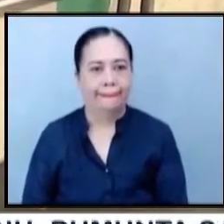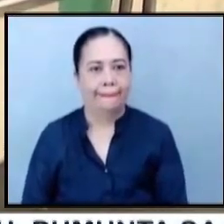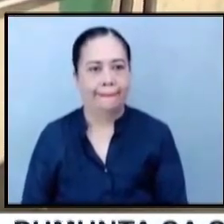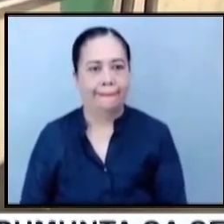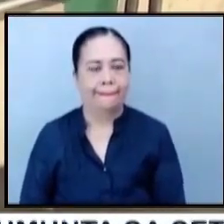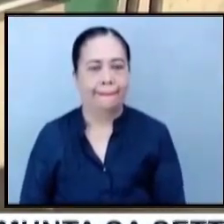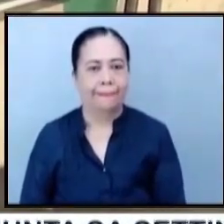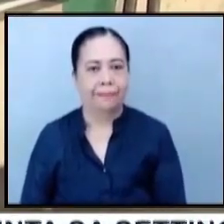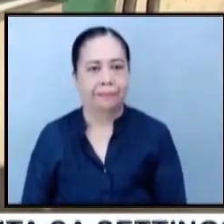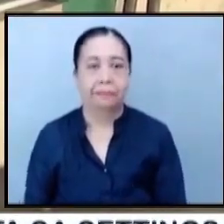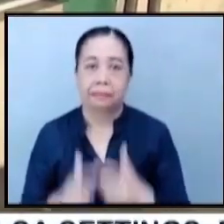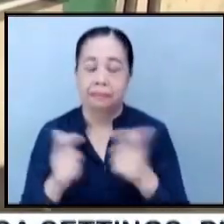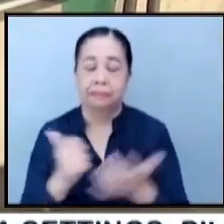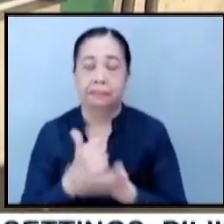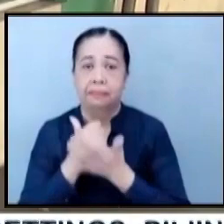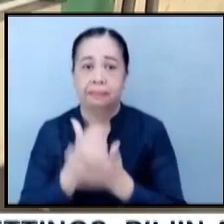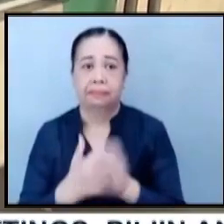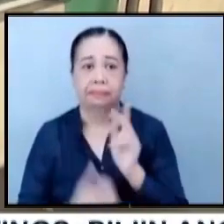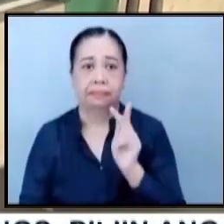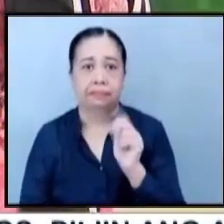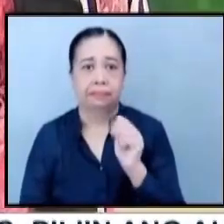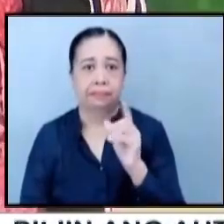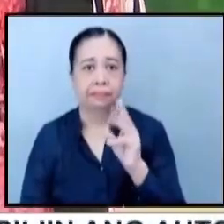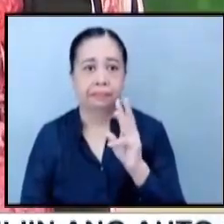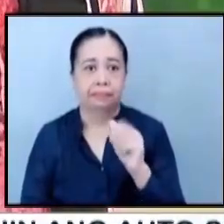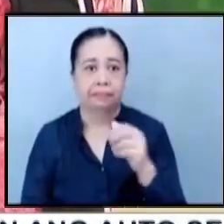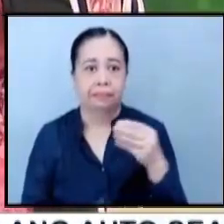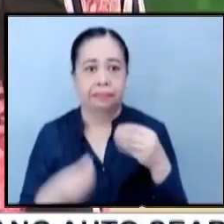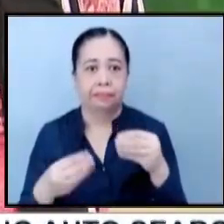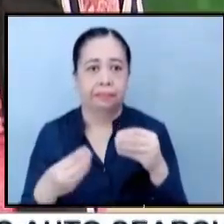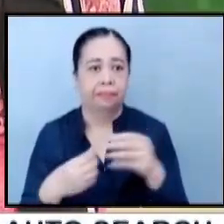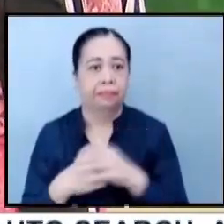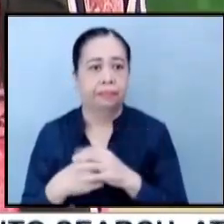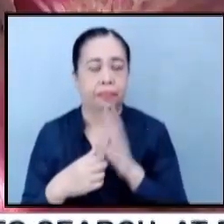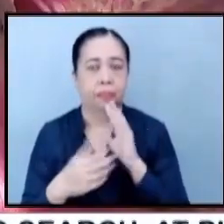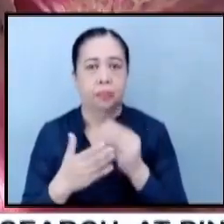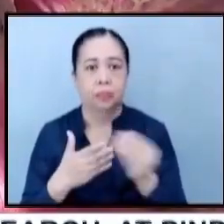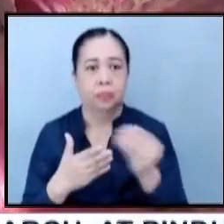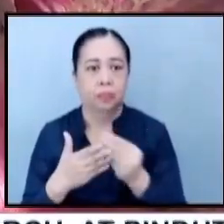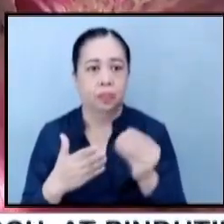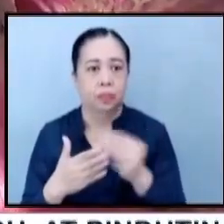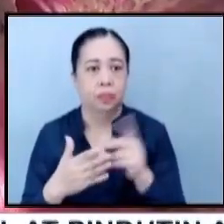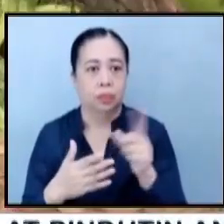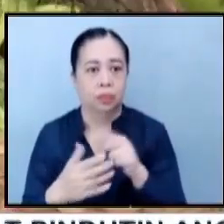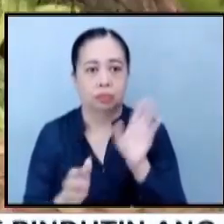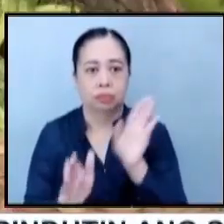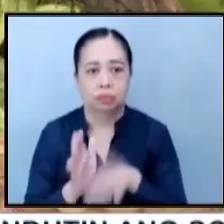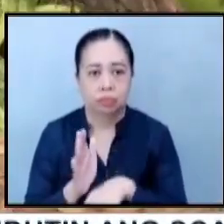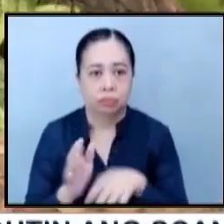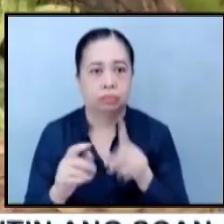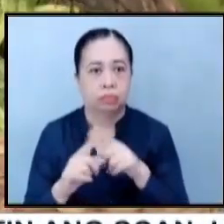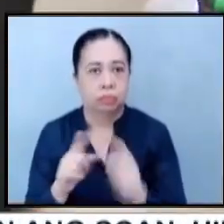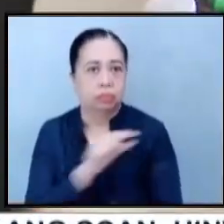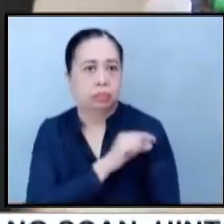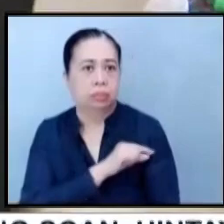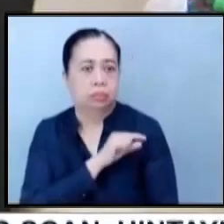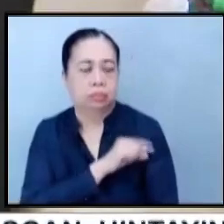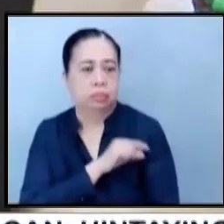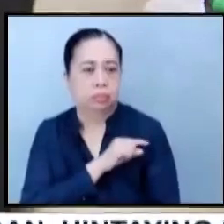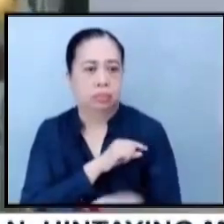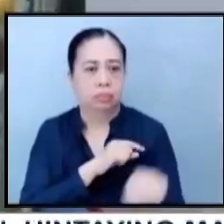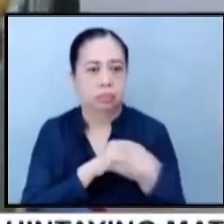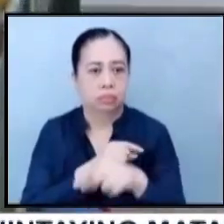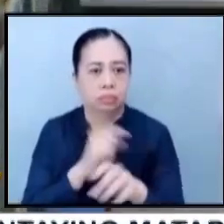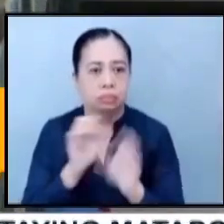Malaki ang tulong ng mga kadiwa stores sa publiko. Mabibili kasi rito ang mga mura pero di kalidad na mga bilihin tulad